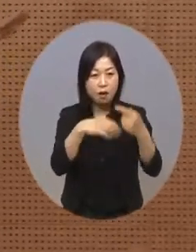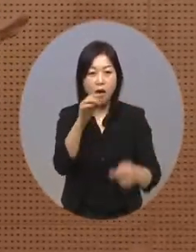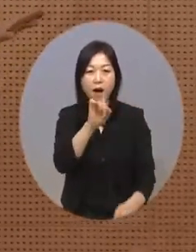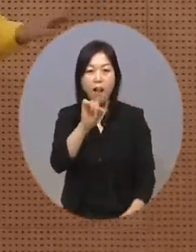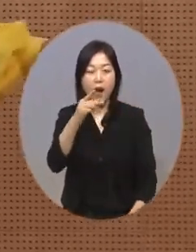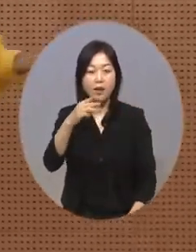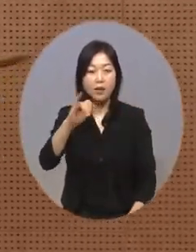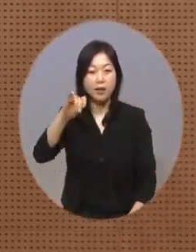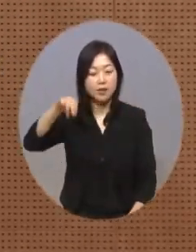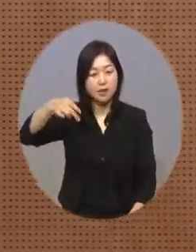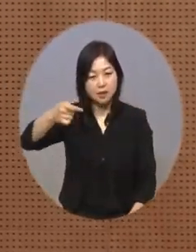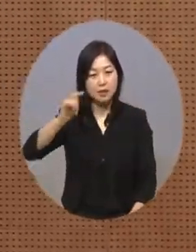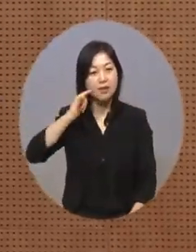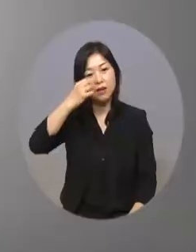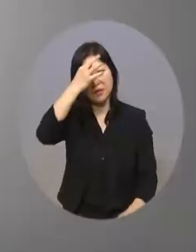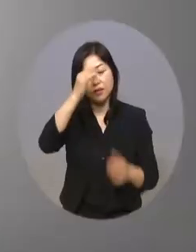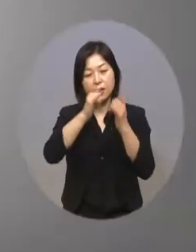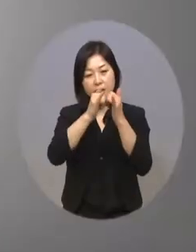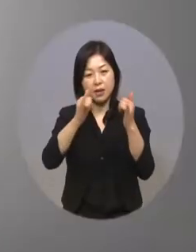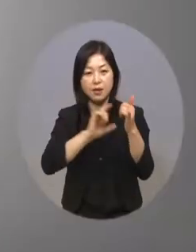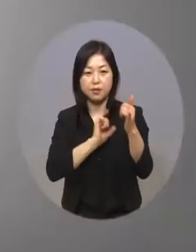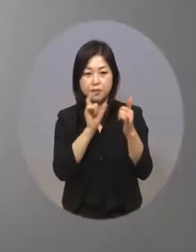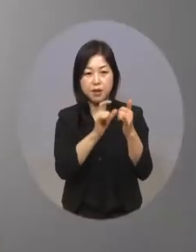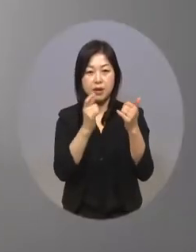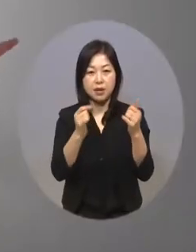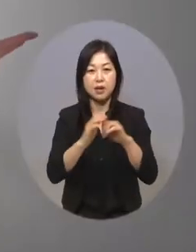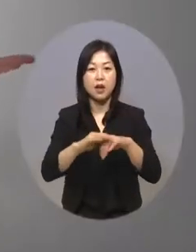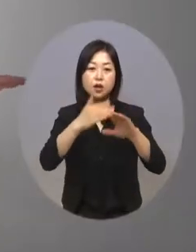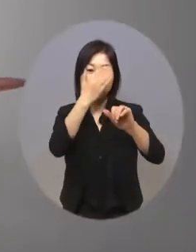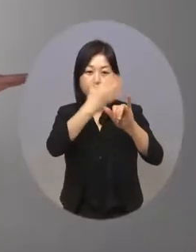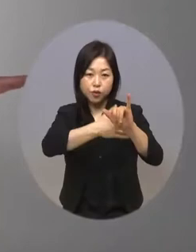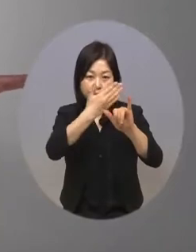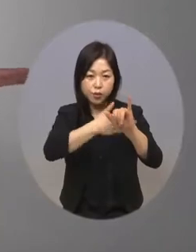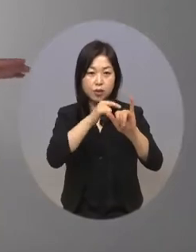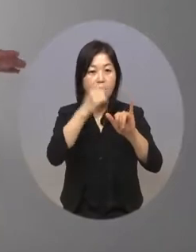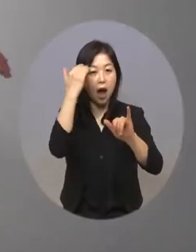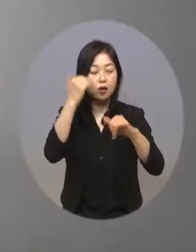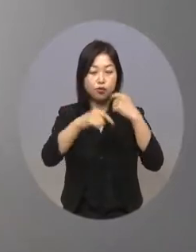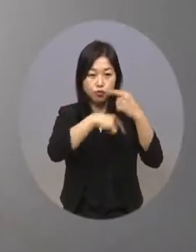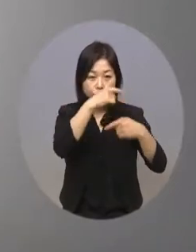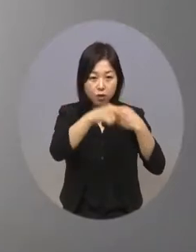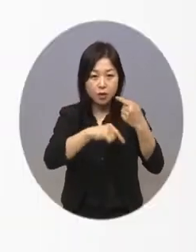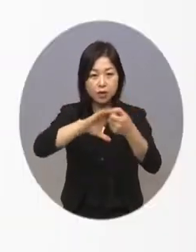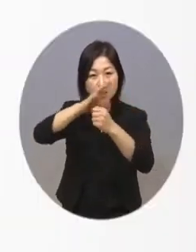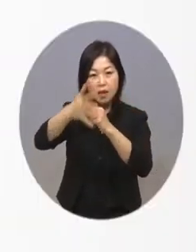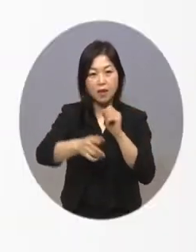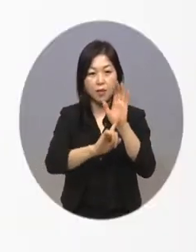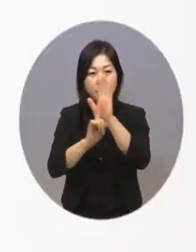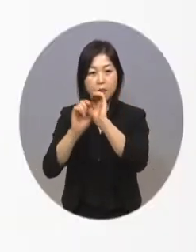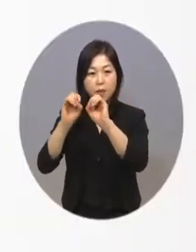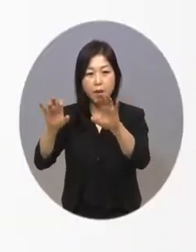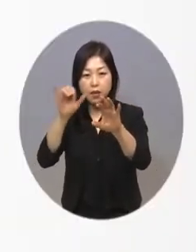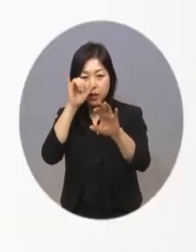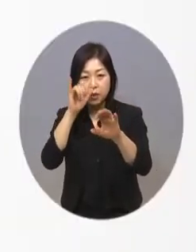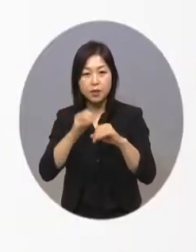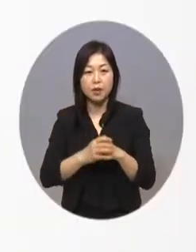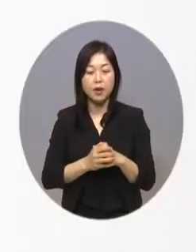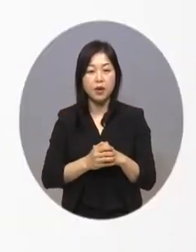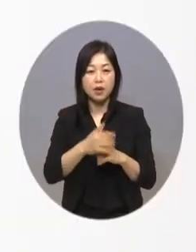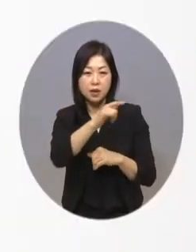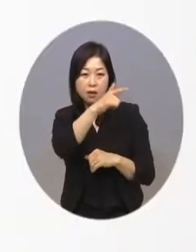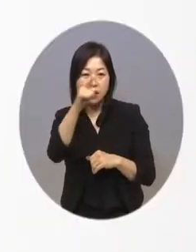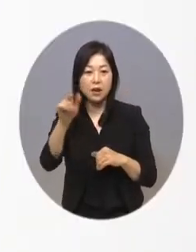수식어가 붙었습니다. 현재 유튜브를 통해 한국 수어를 전 세계로 알리고 최근에는 다양한 방송